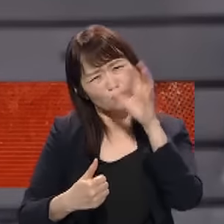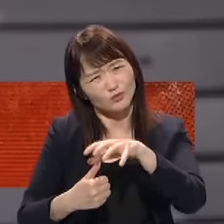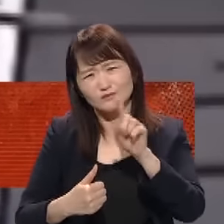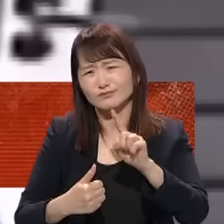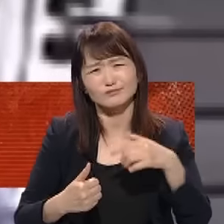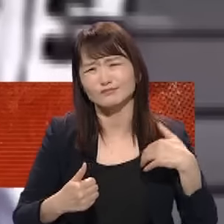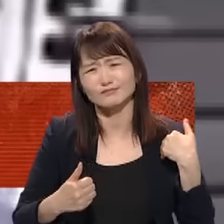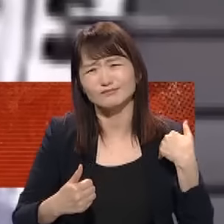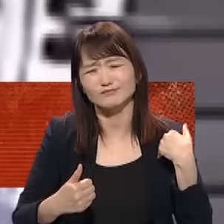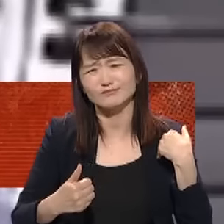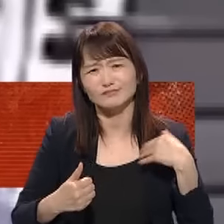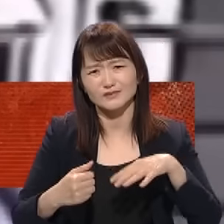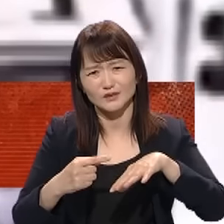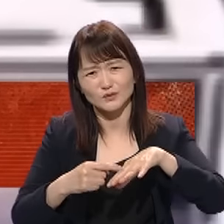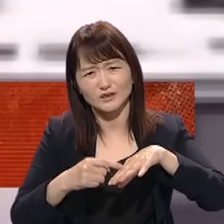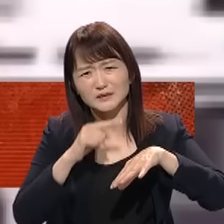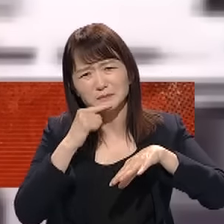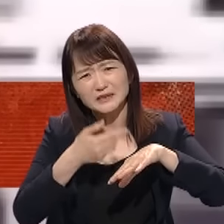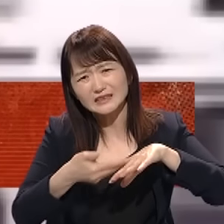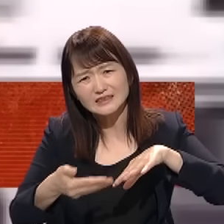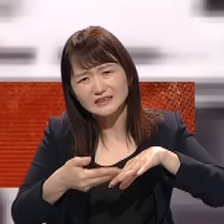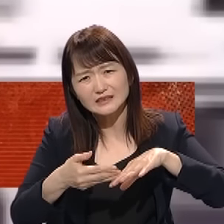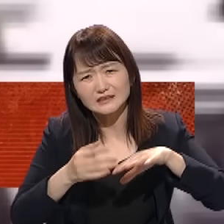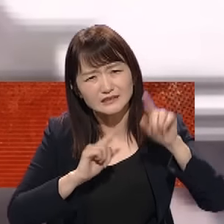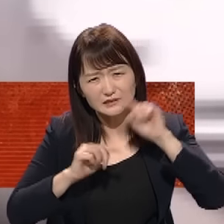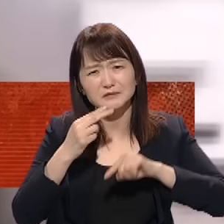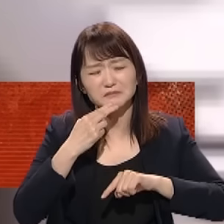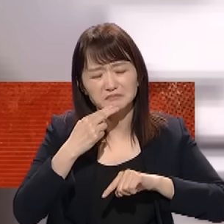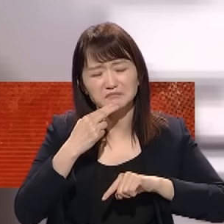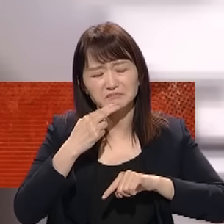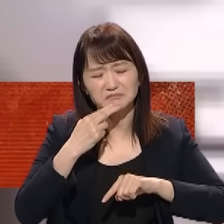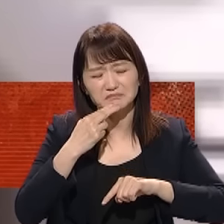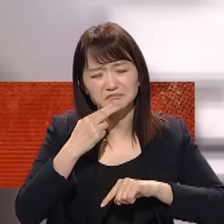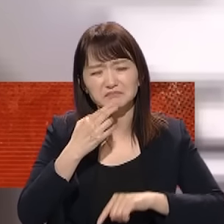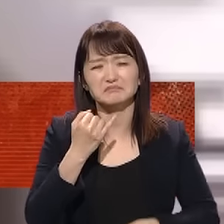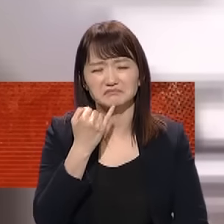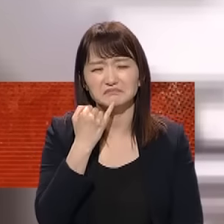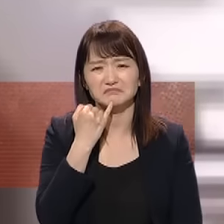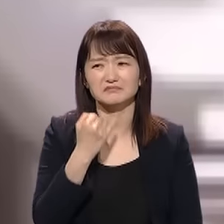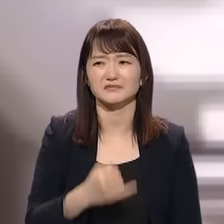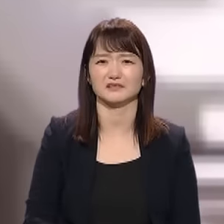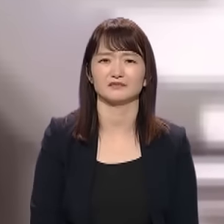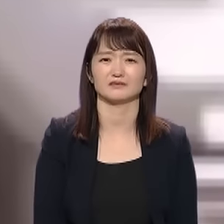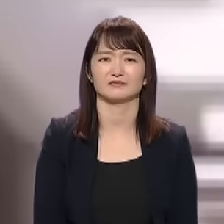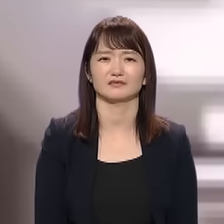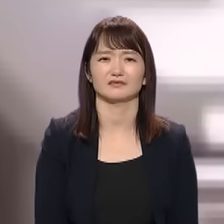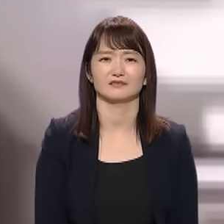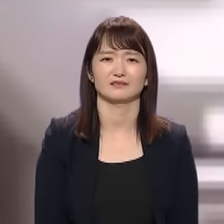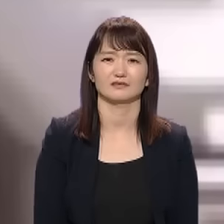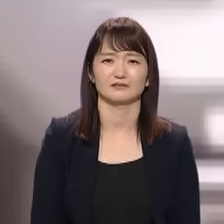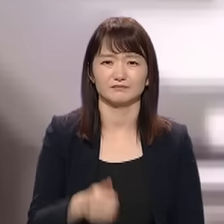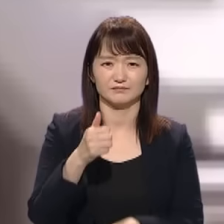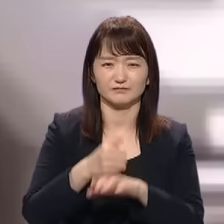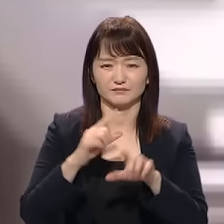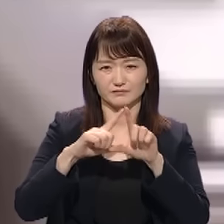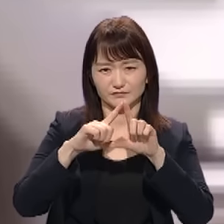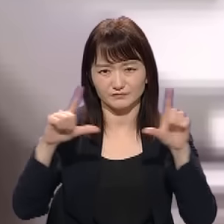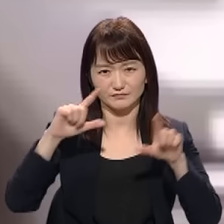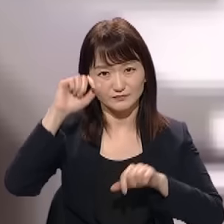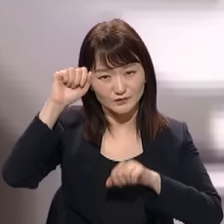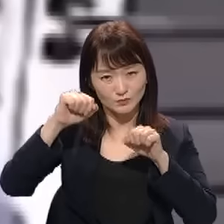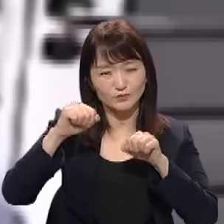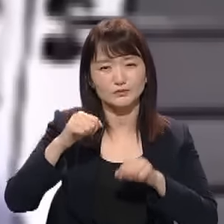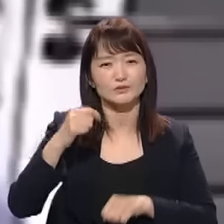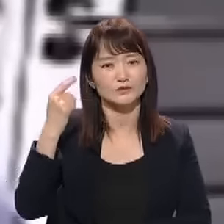건지 어쨌든 손가락 마디에 피가 나긴 했지만 더 다친 것도 없다면서 쿨한 반응을 보였습니다. 충격적입니다. 마지막 백주인공 동물